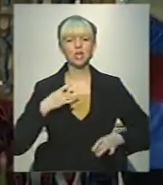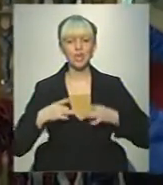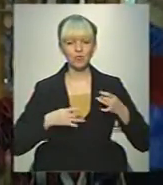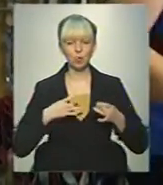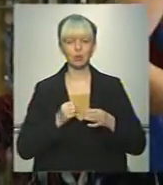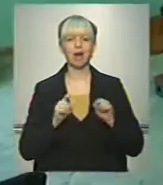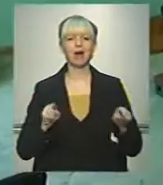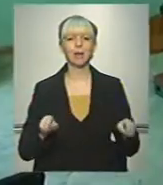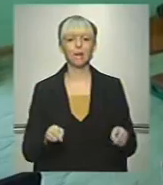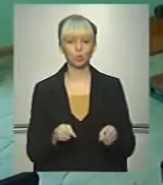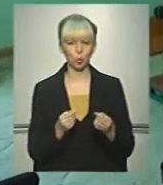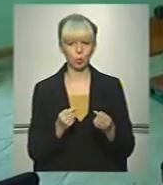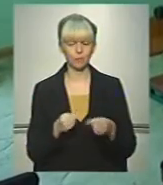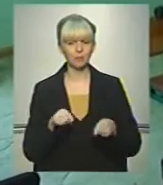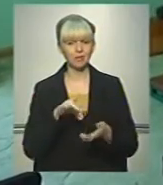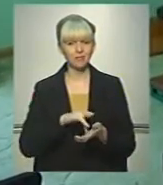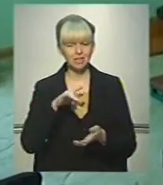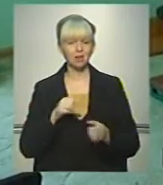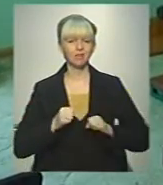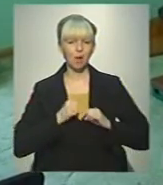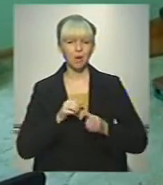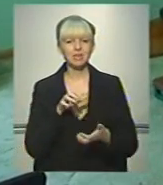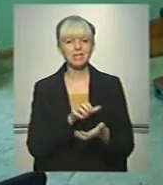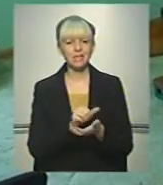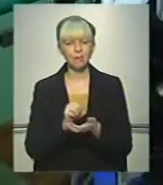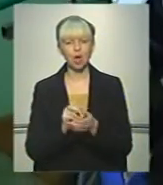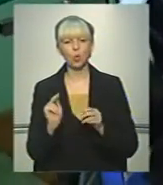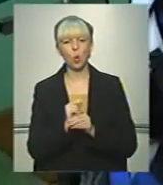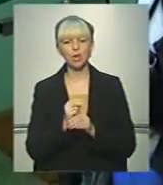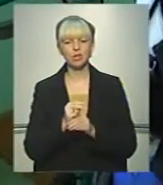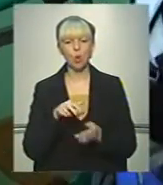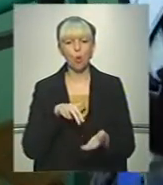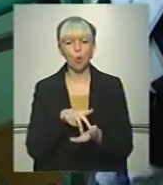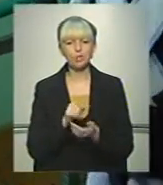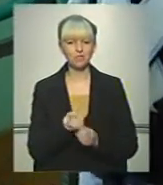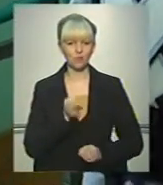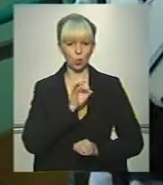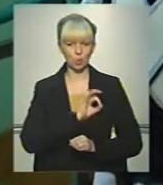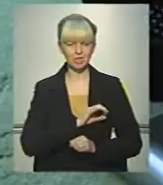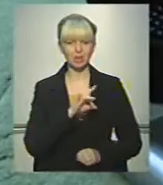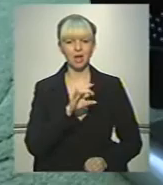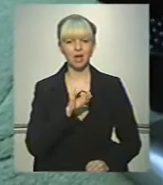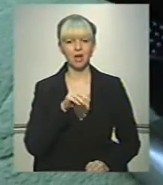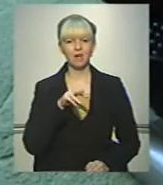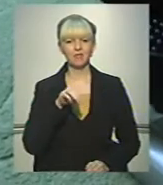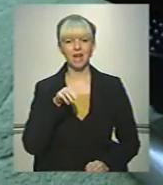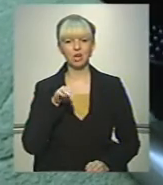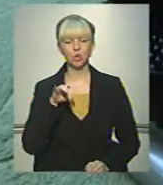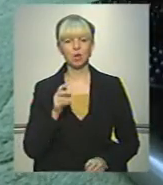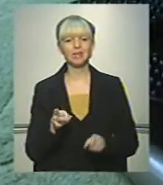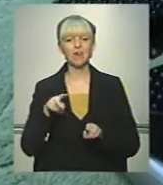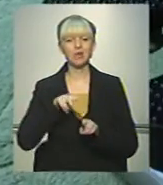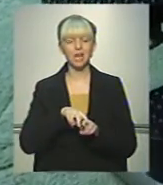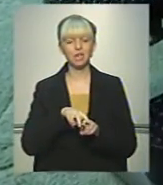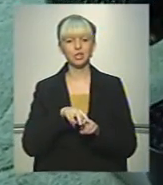та реабілітології. Тож у центрі намагаються займатися і корекцією ходи з використанням рефлекторно-навантажувального